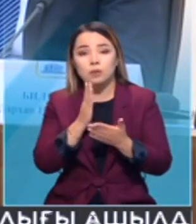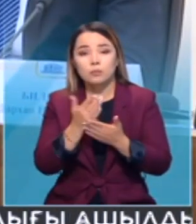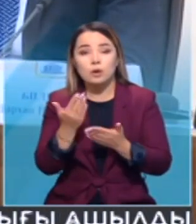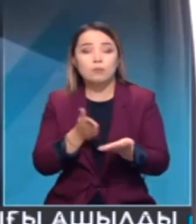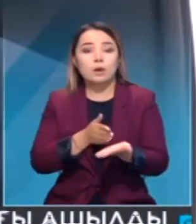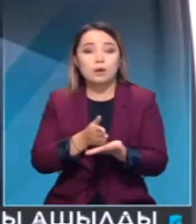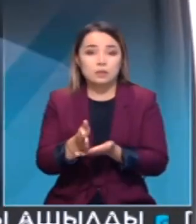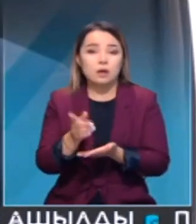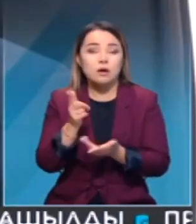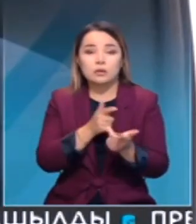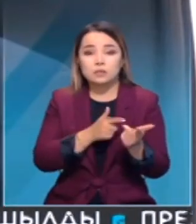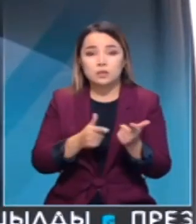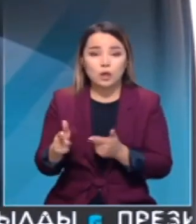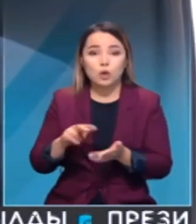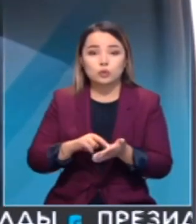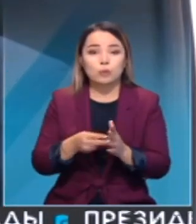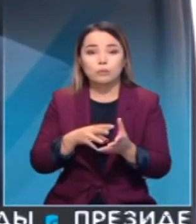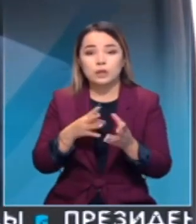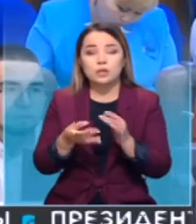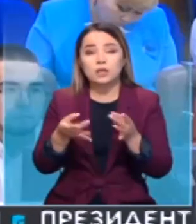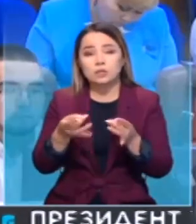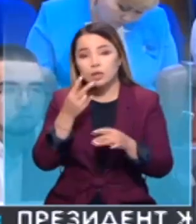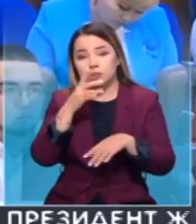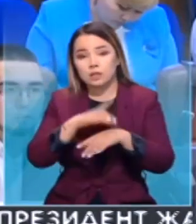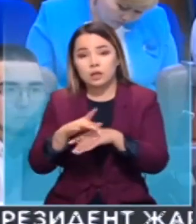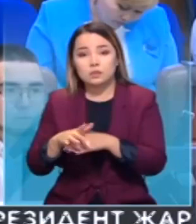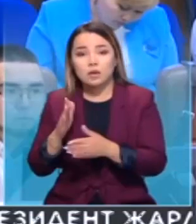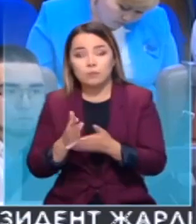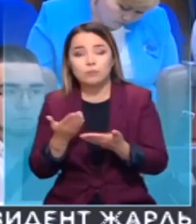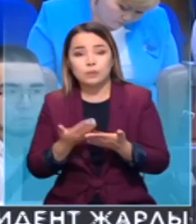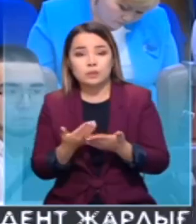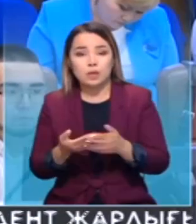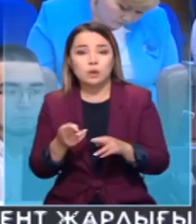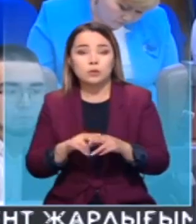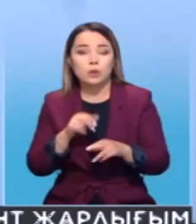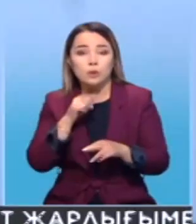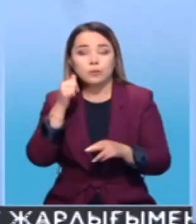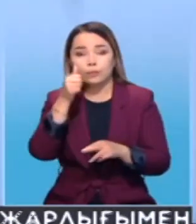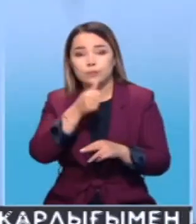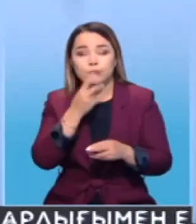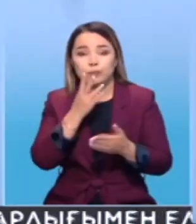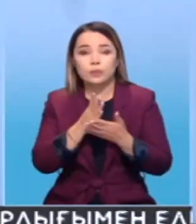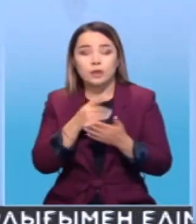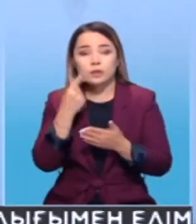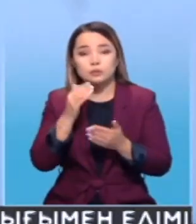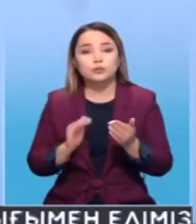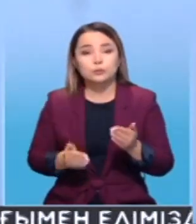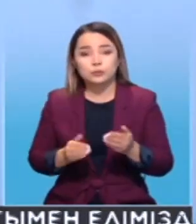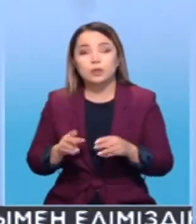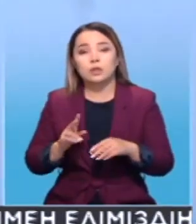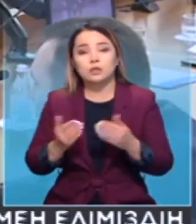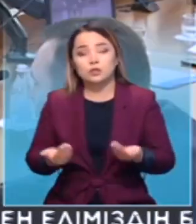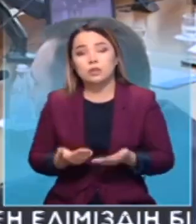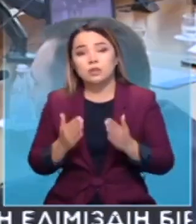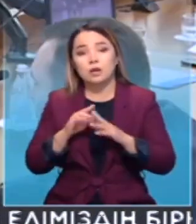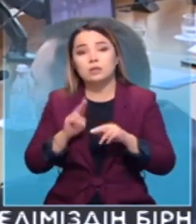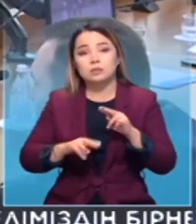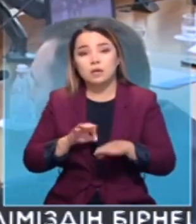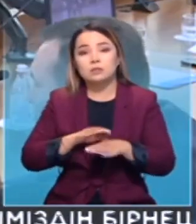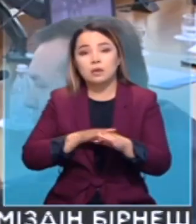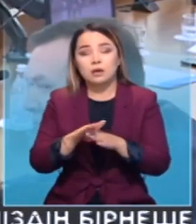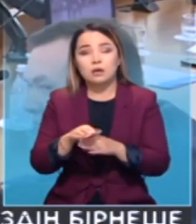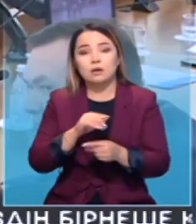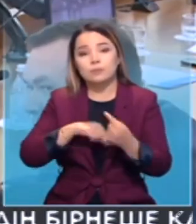бұл бағытта әзірленген жобадан шикіліктер табылып отыр. Мысалы, былтыр жекеменшік жатақхана салып, студенттерді қабылдаған